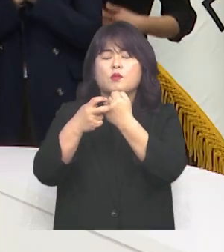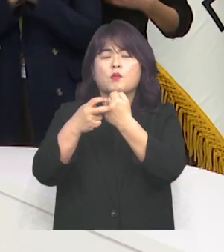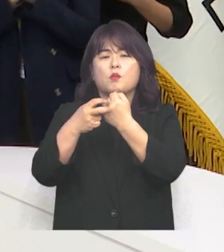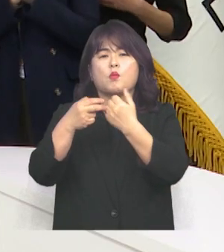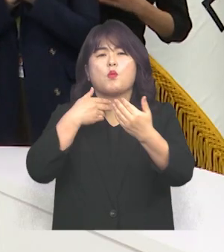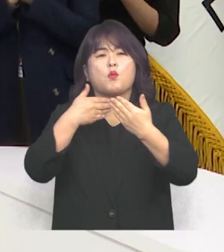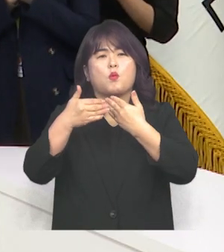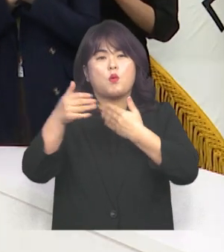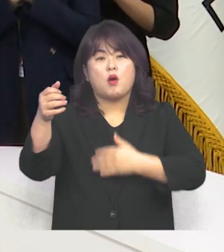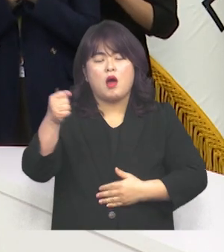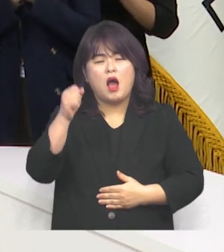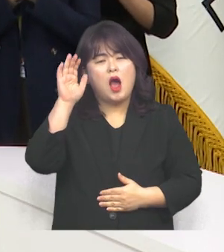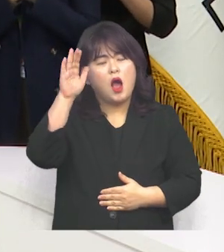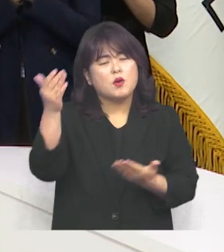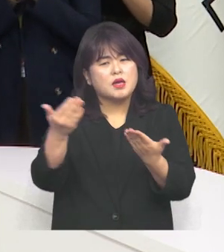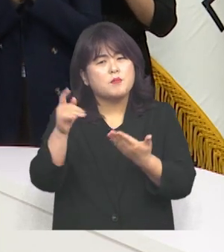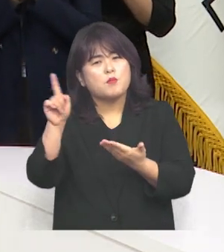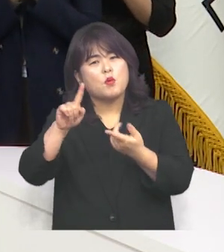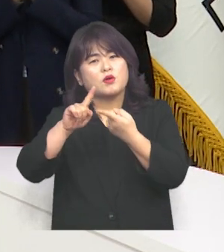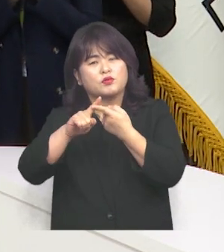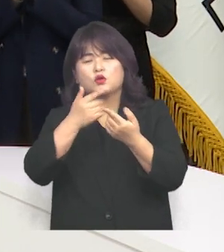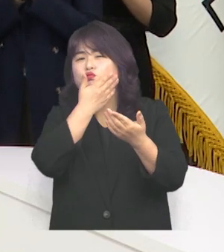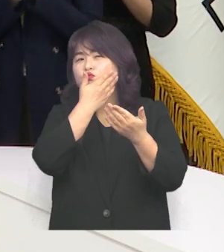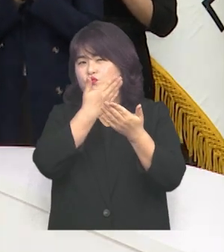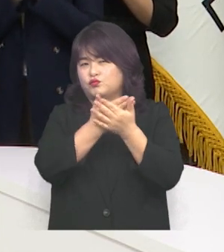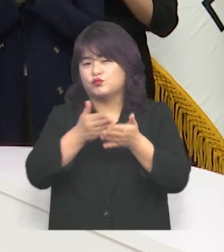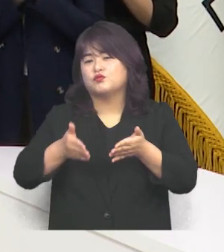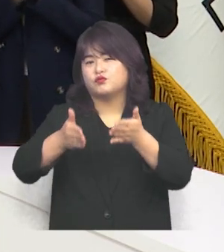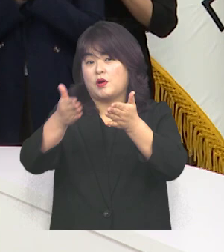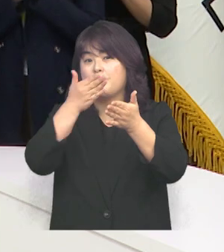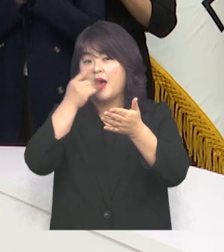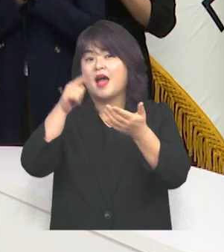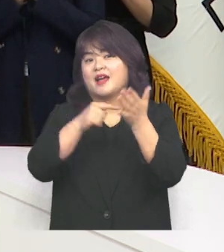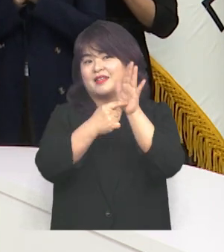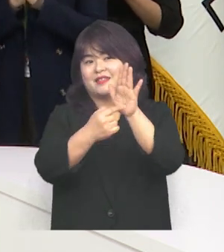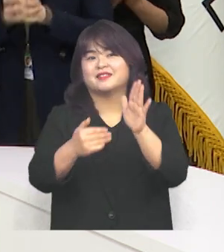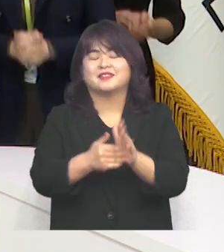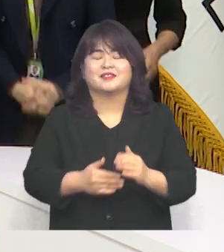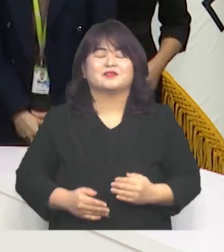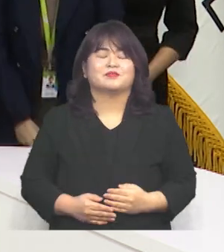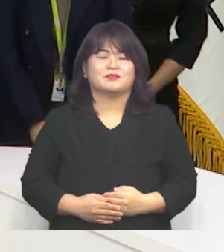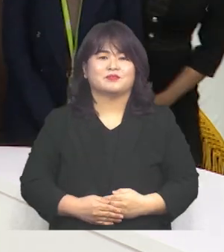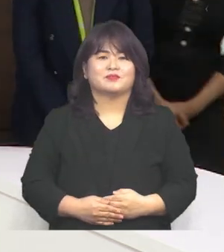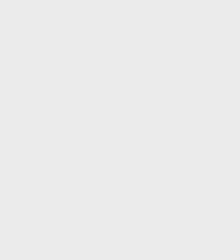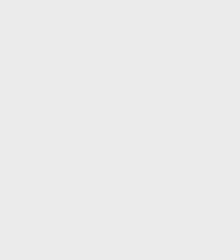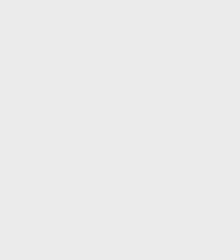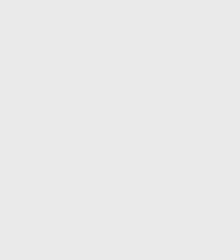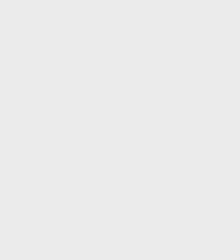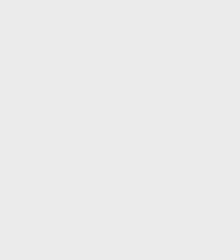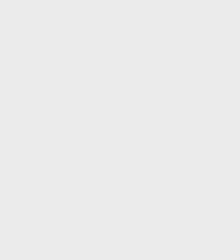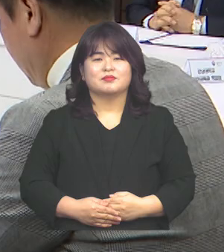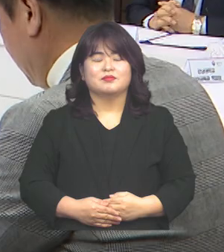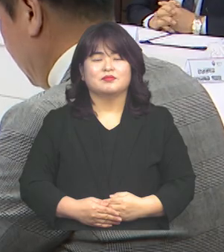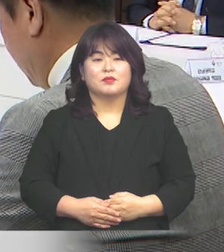현장 경험이 청소년들의 진로 설정에 매우 중요한 작도가 될 것이라고 밝혔습니다.